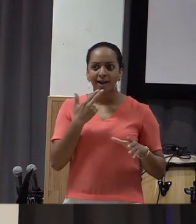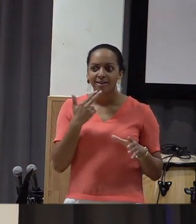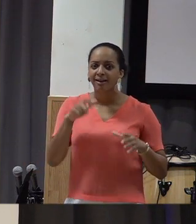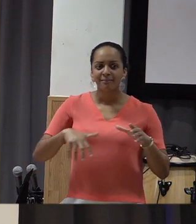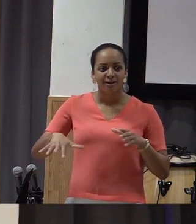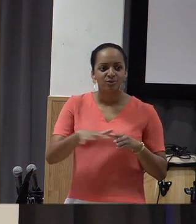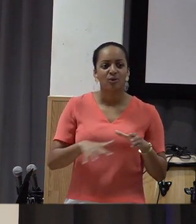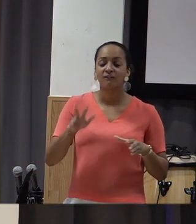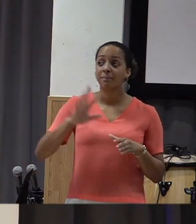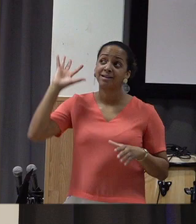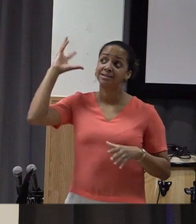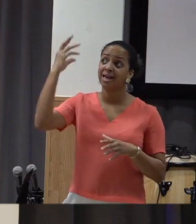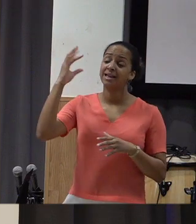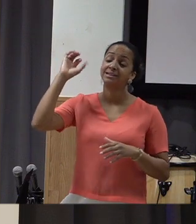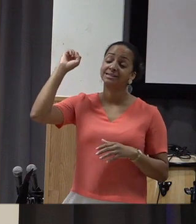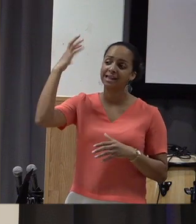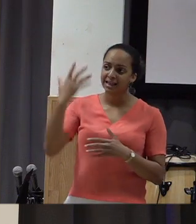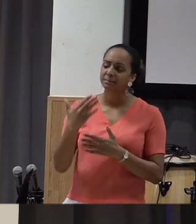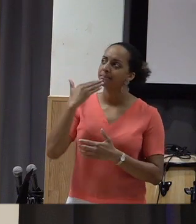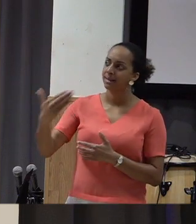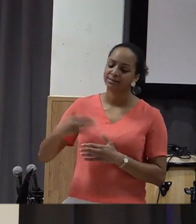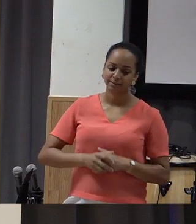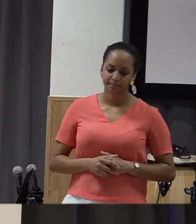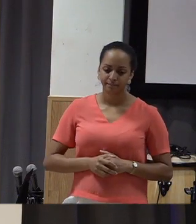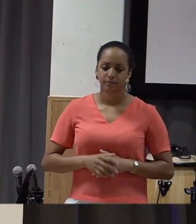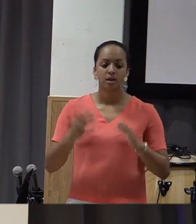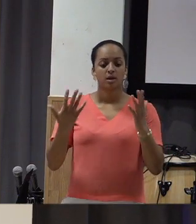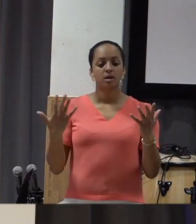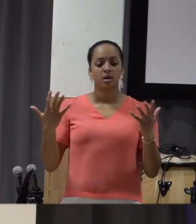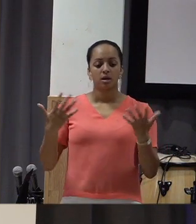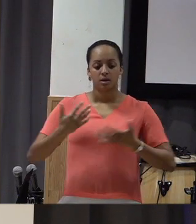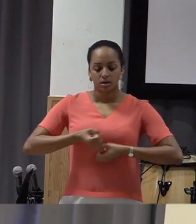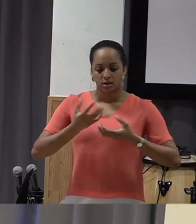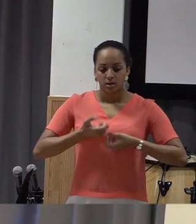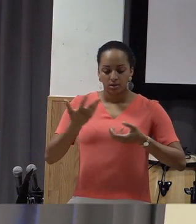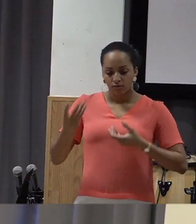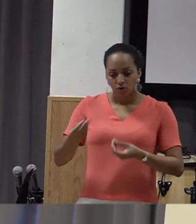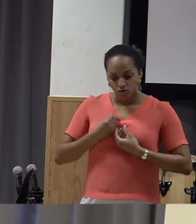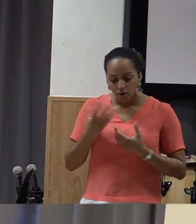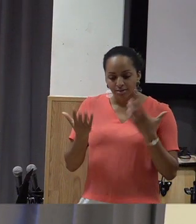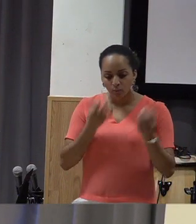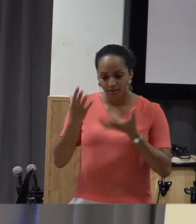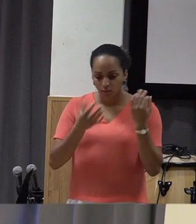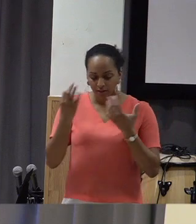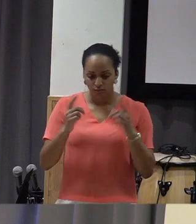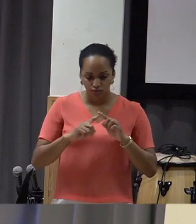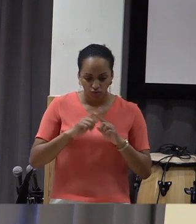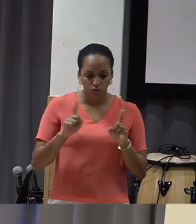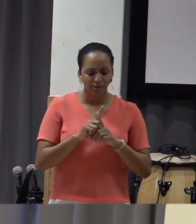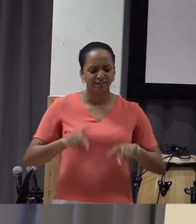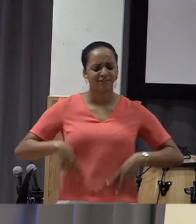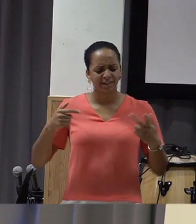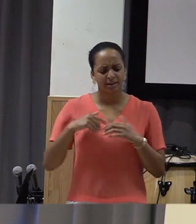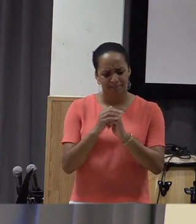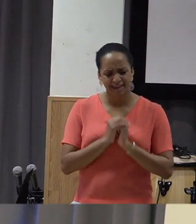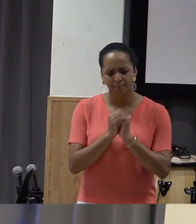de ta part, Saint-Esprit. Seigneur, ce matin, je te prie pour que ce message, Seigneur Jésus, nous apprenne des choses, pour que notre vie de prière, Seigneur, soit davantage conforme